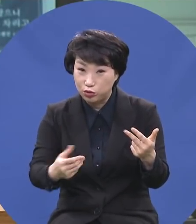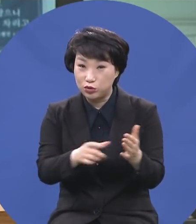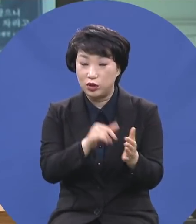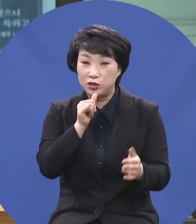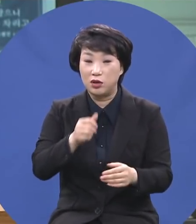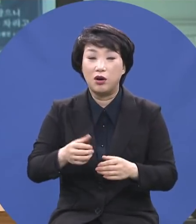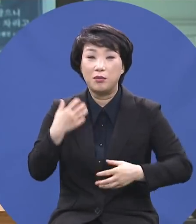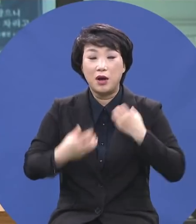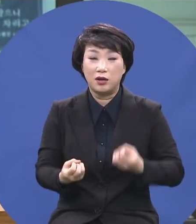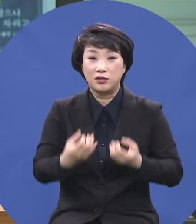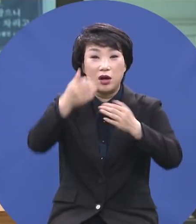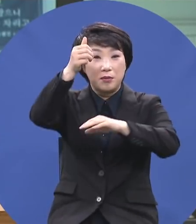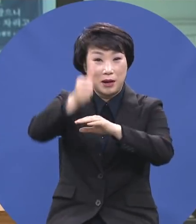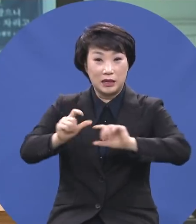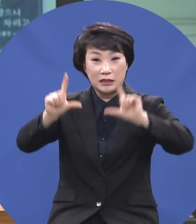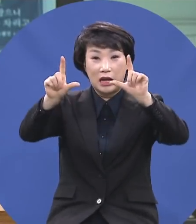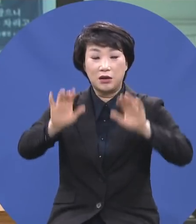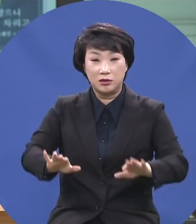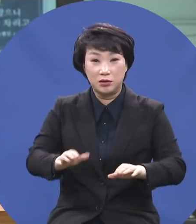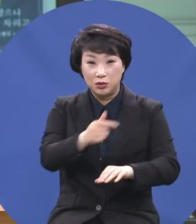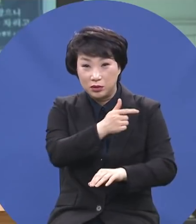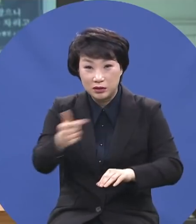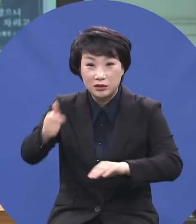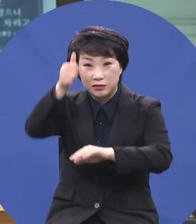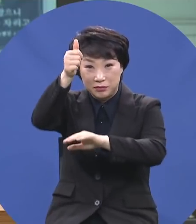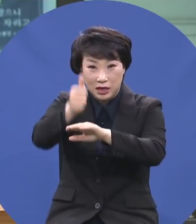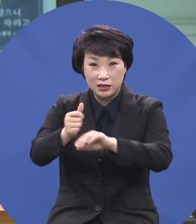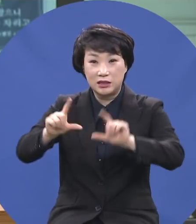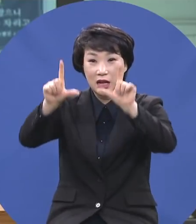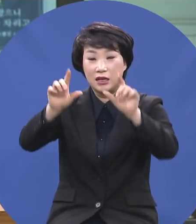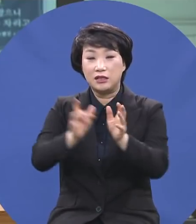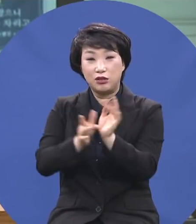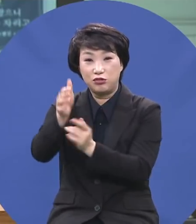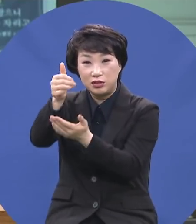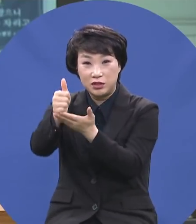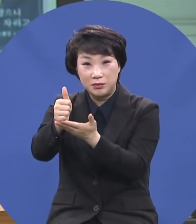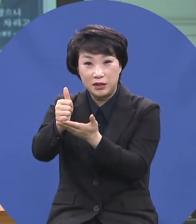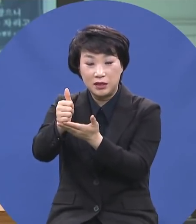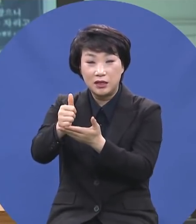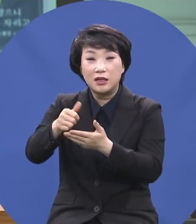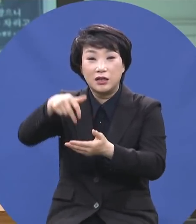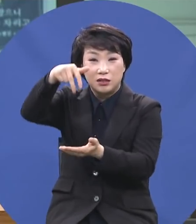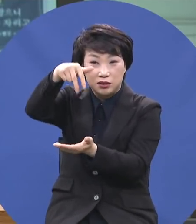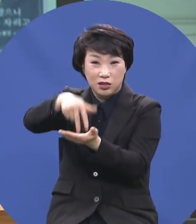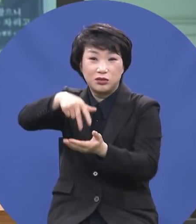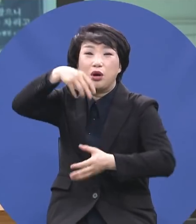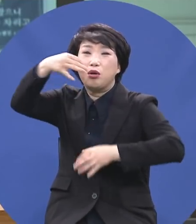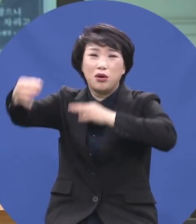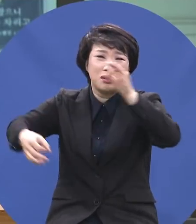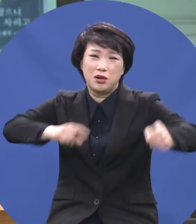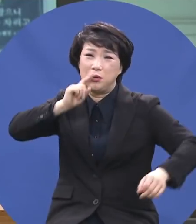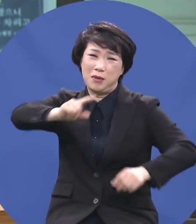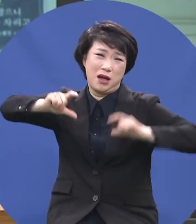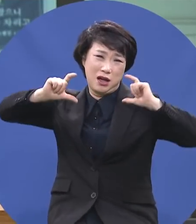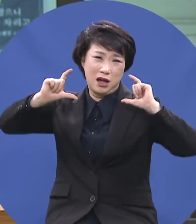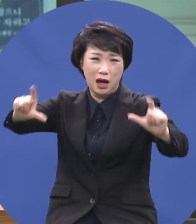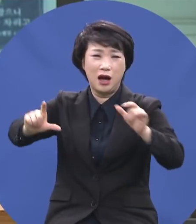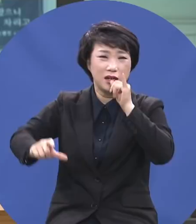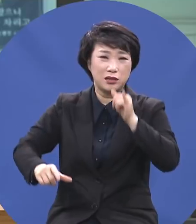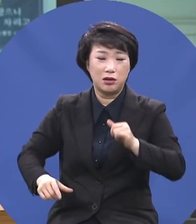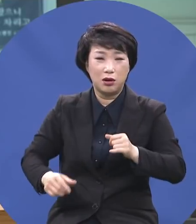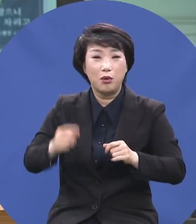명절 끝날 곧 큰 날에 예수께서도 외쳐가라사대,